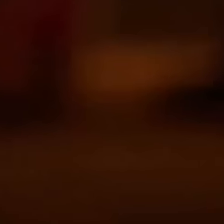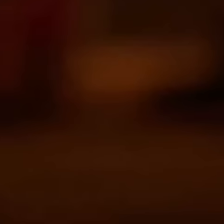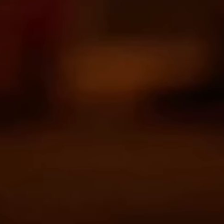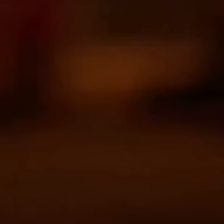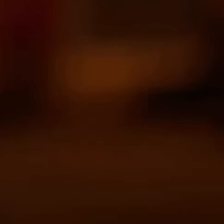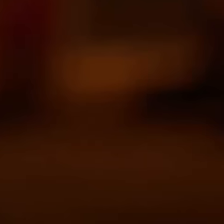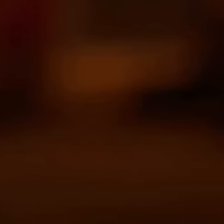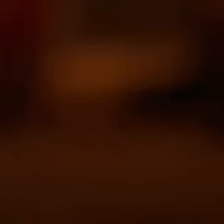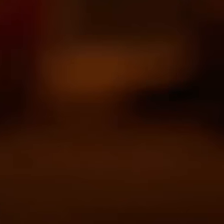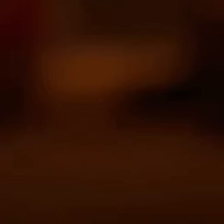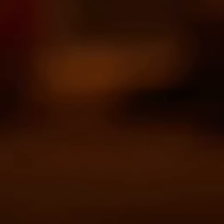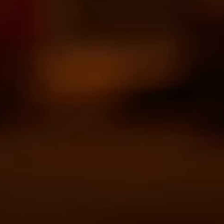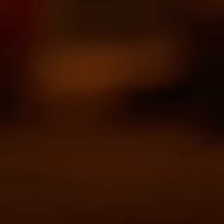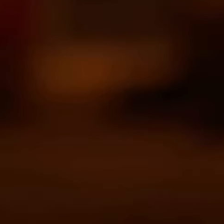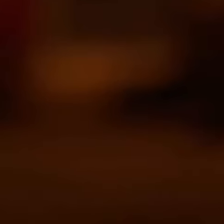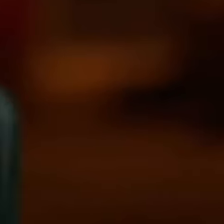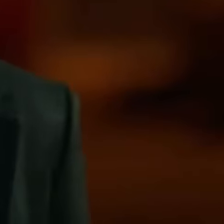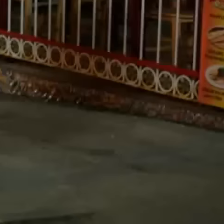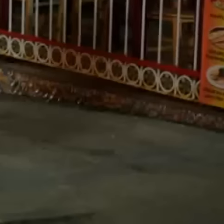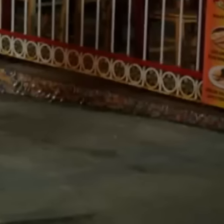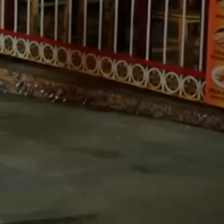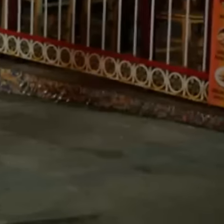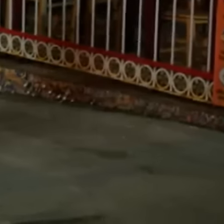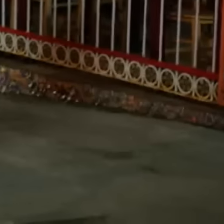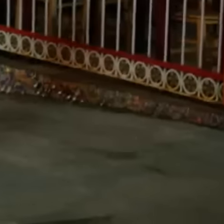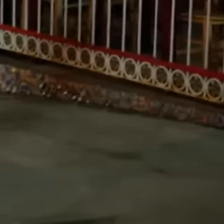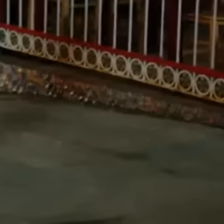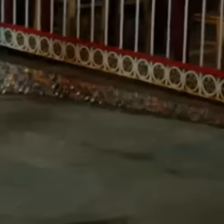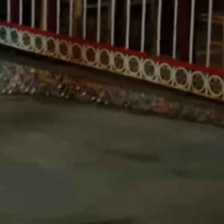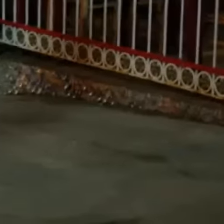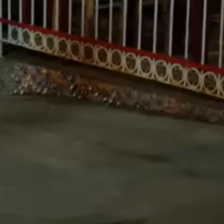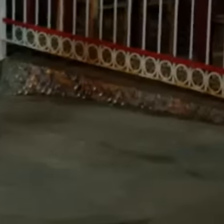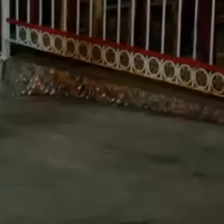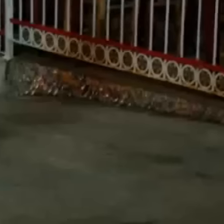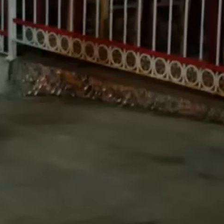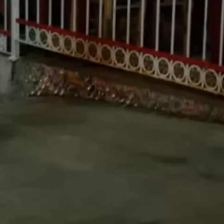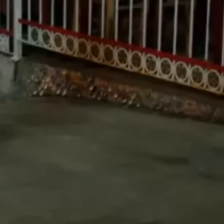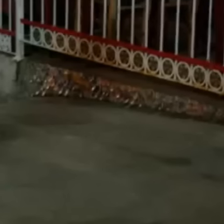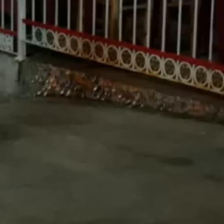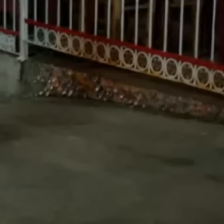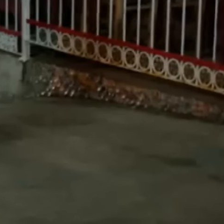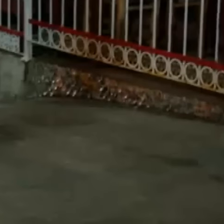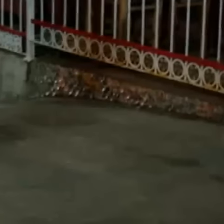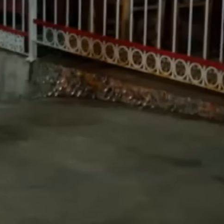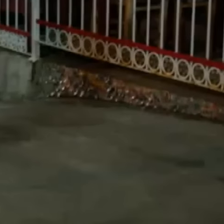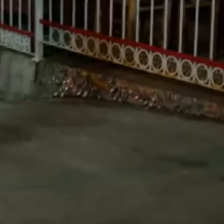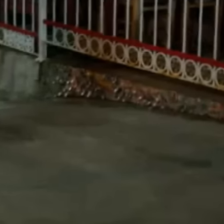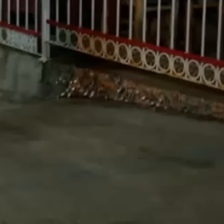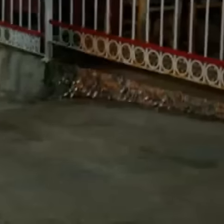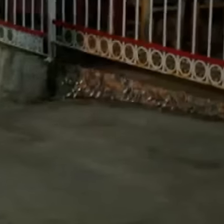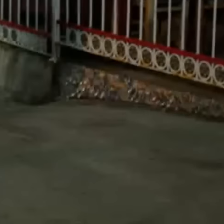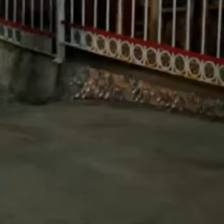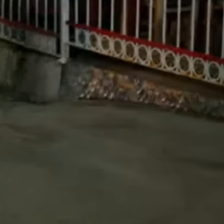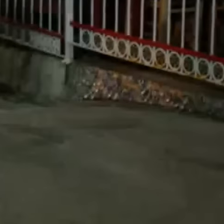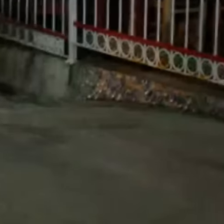salına soluna bakıp derin bir nefes verdi. Arkada kalan sokağa dönüp baktı. Omuzları düşmüş, bacaklarını aça aça